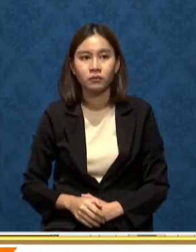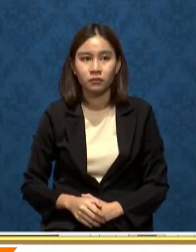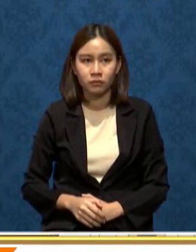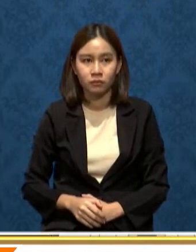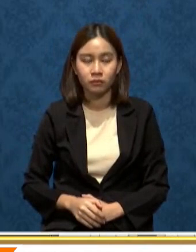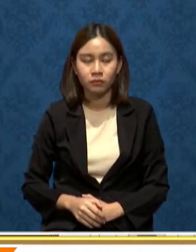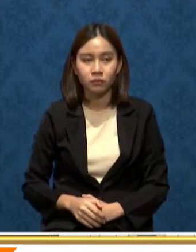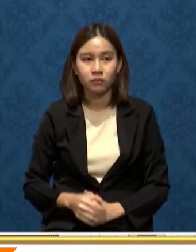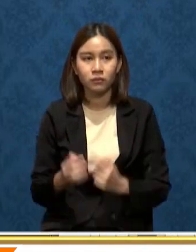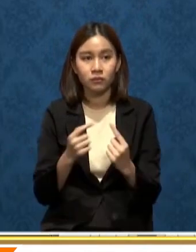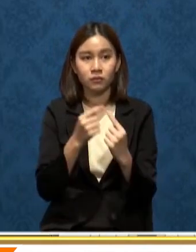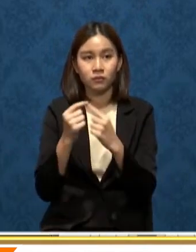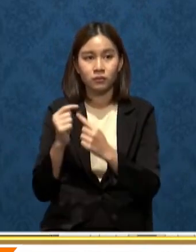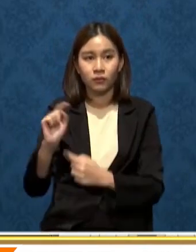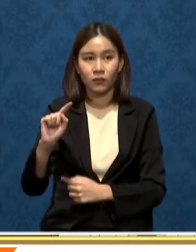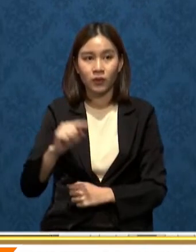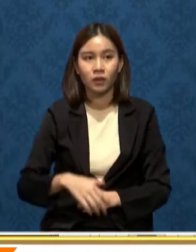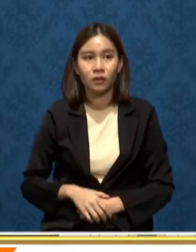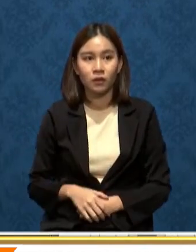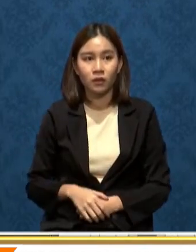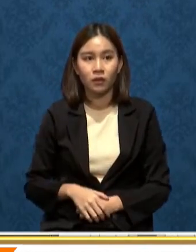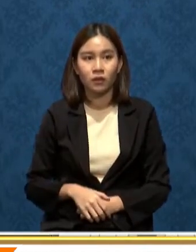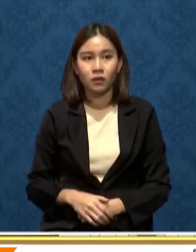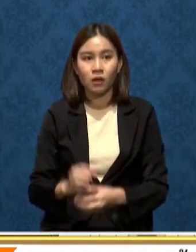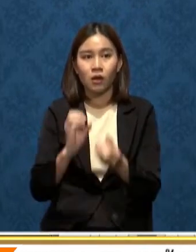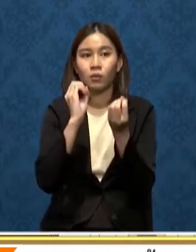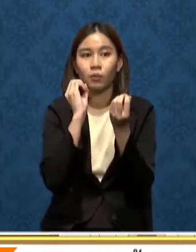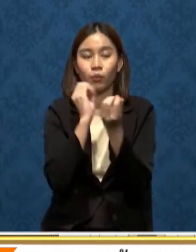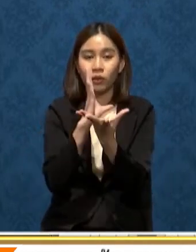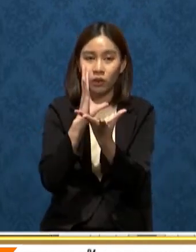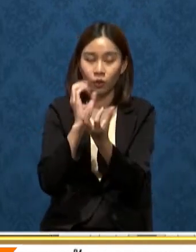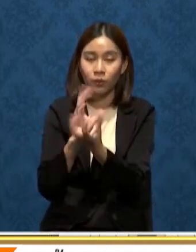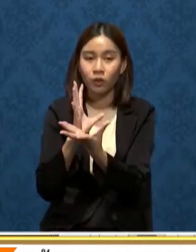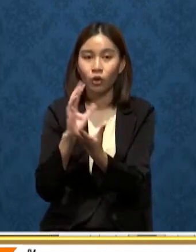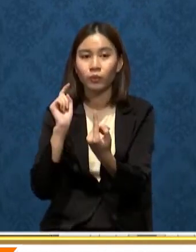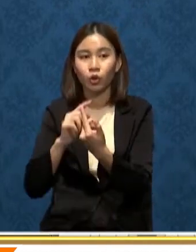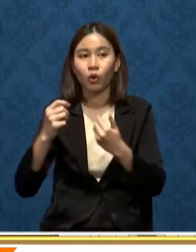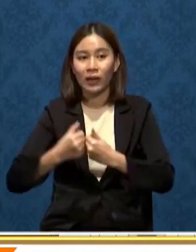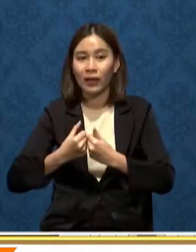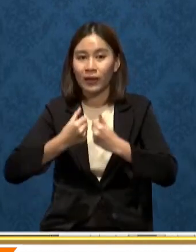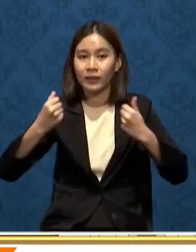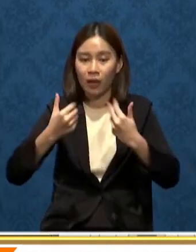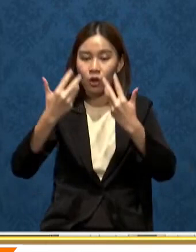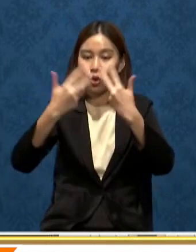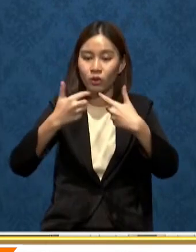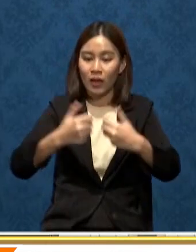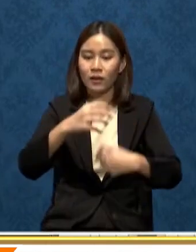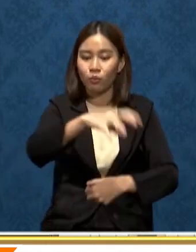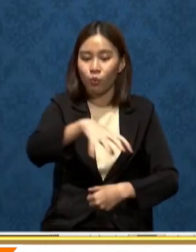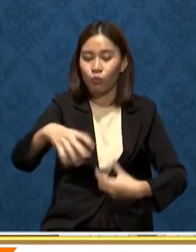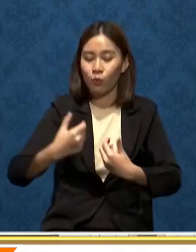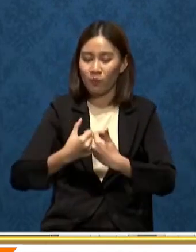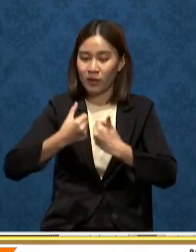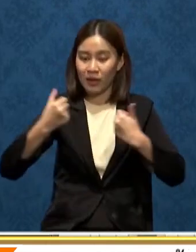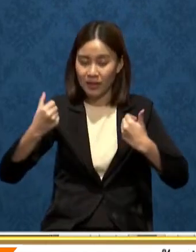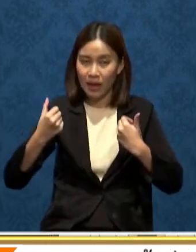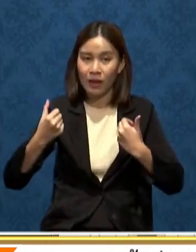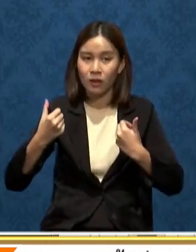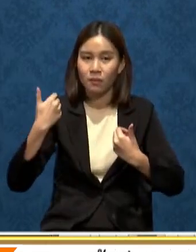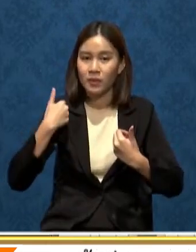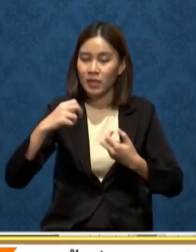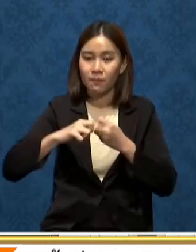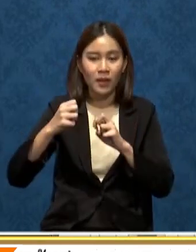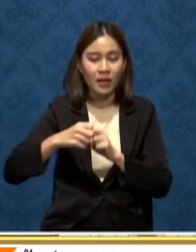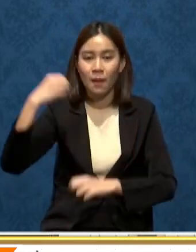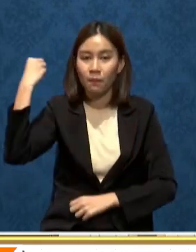ประการณต่มาท่านเพิกเฉยต่อผลกระทบที่ตามมาจากการขยายตัวของโงงานอุตสาหกรรมซึ่มีปัญหาซำซ